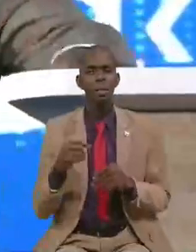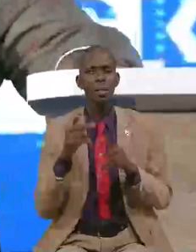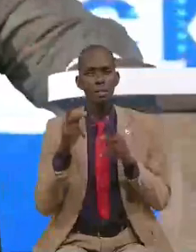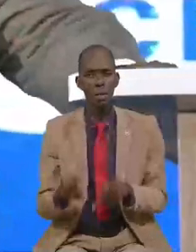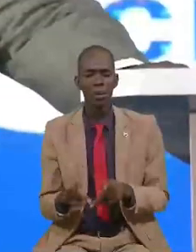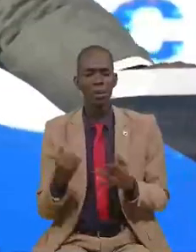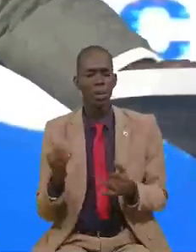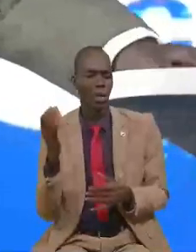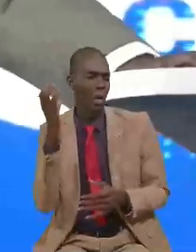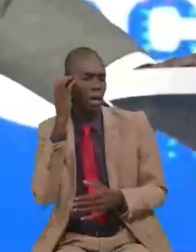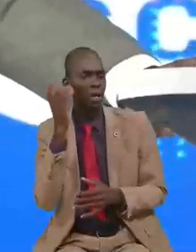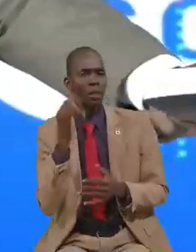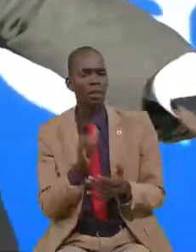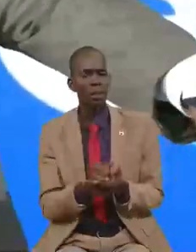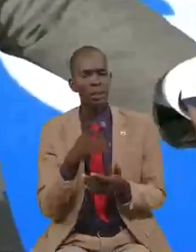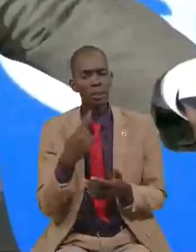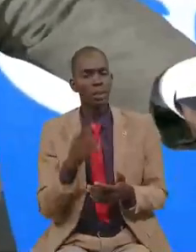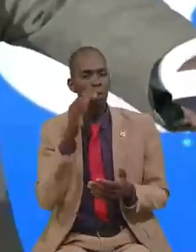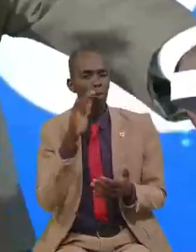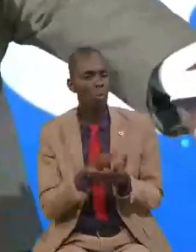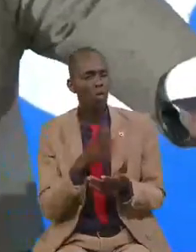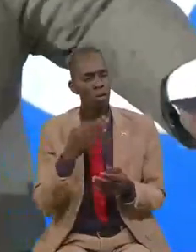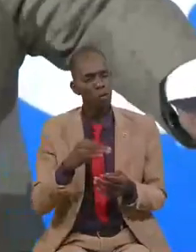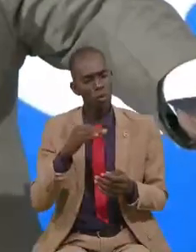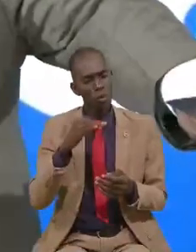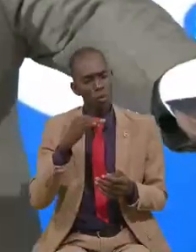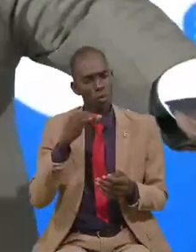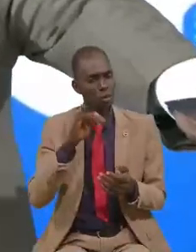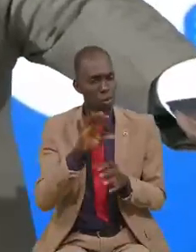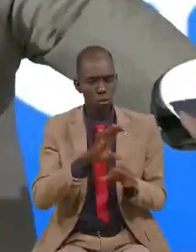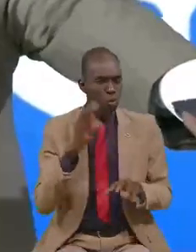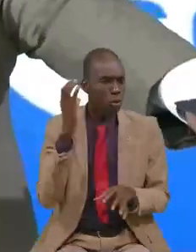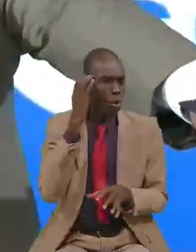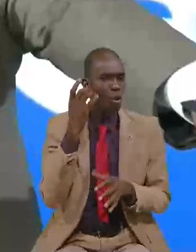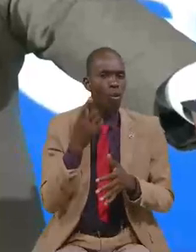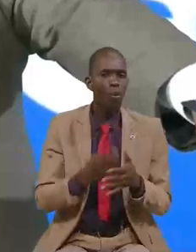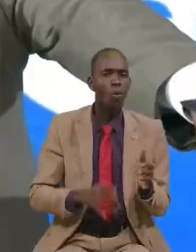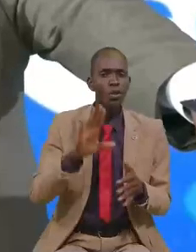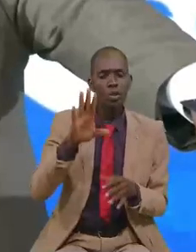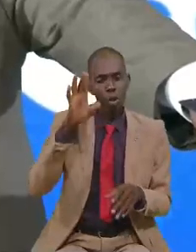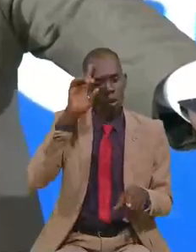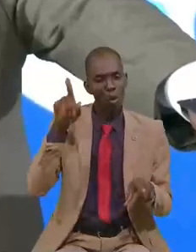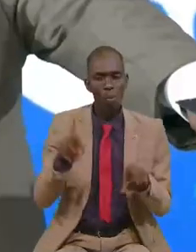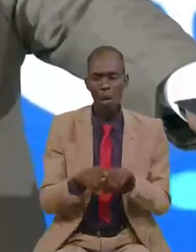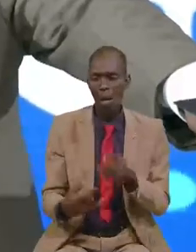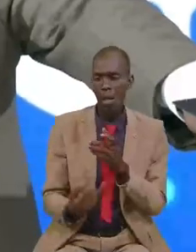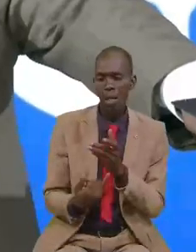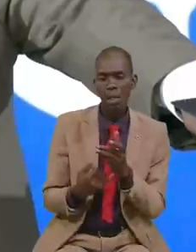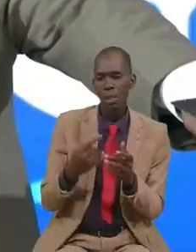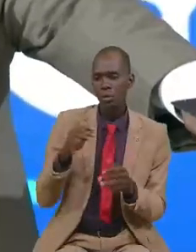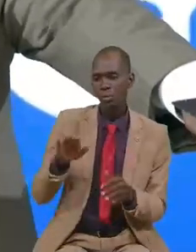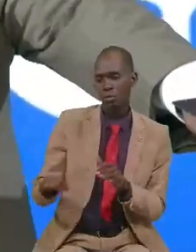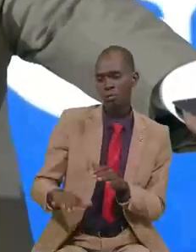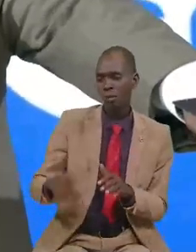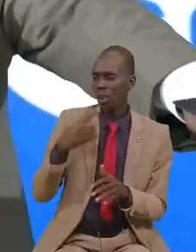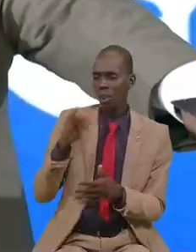son frère dans l'autre chambre qui disait, est-ce que tu as entendu ce que ton jeune frère dit? Il dit que Dieu l'a appelé